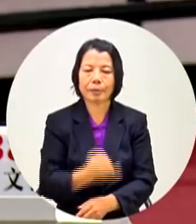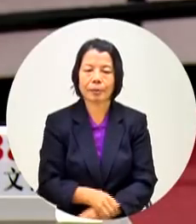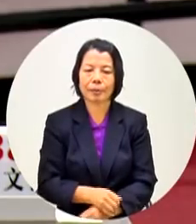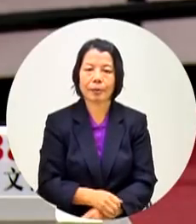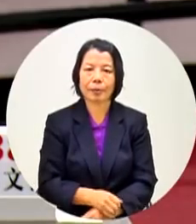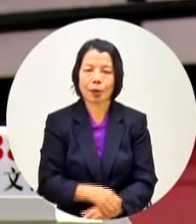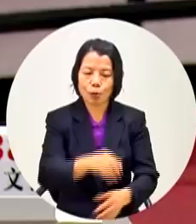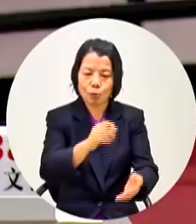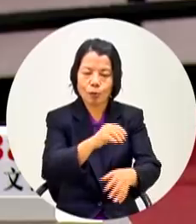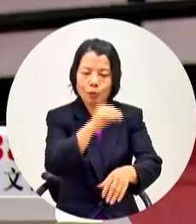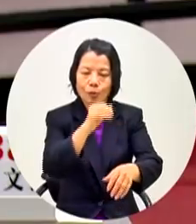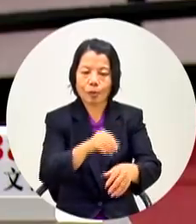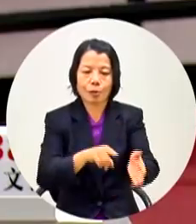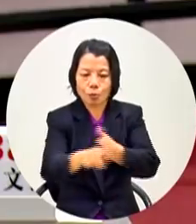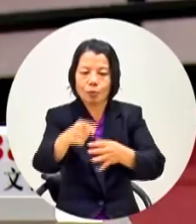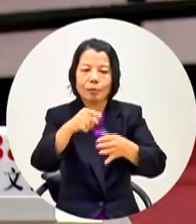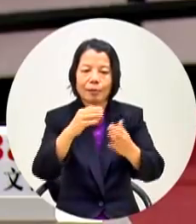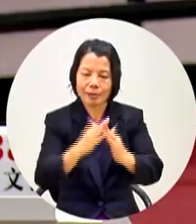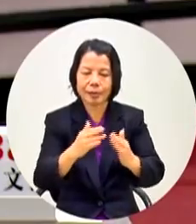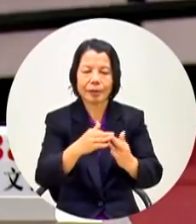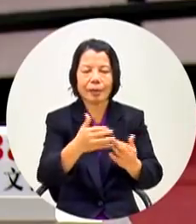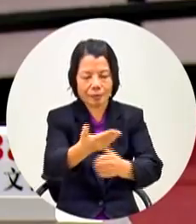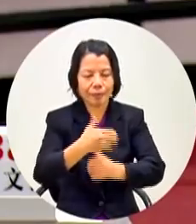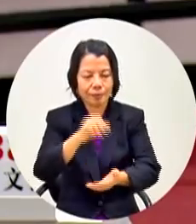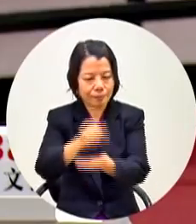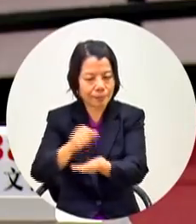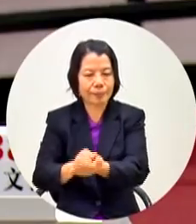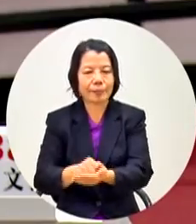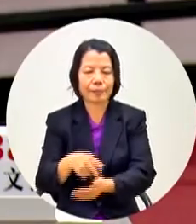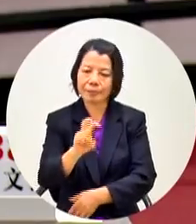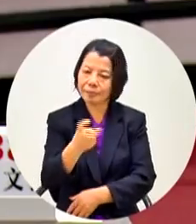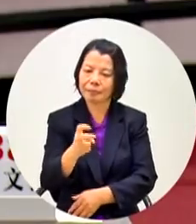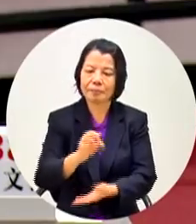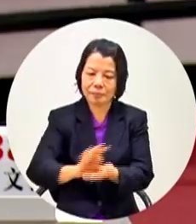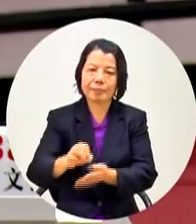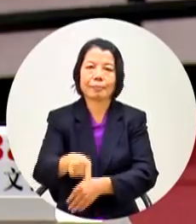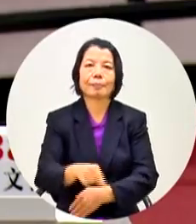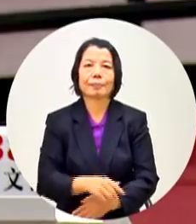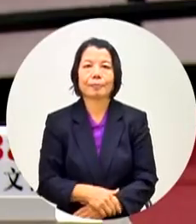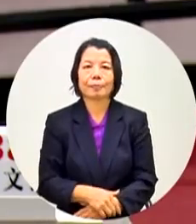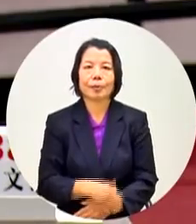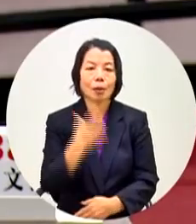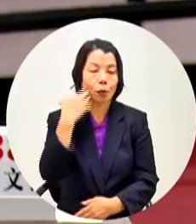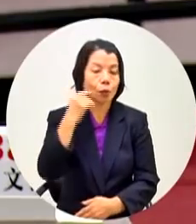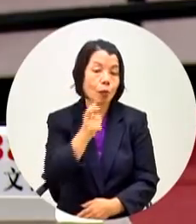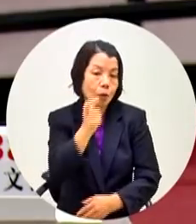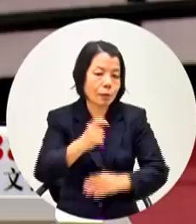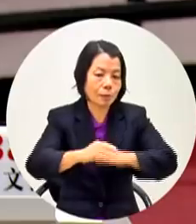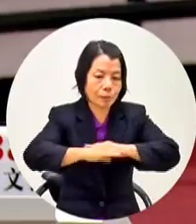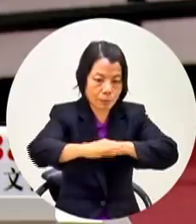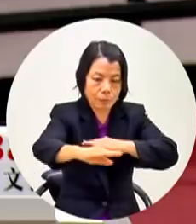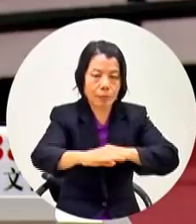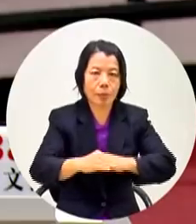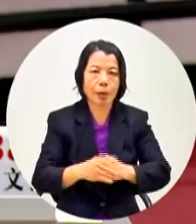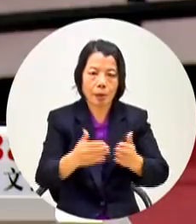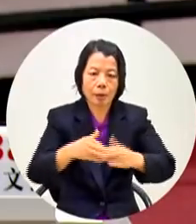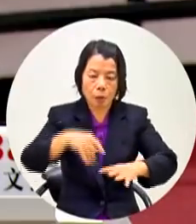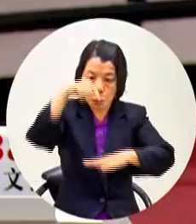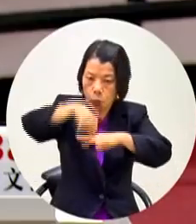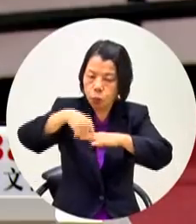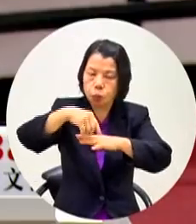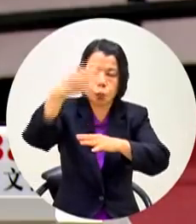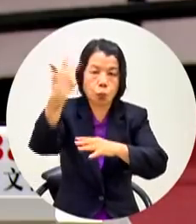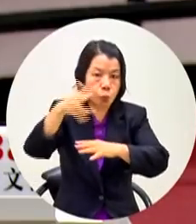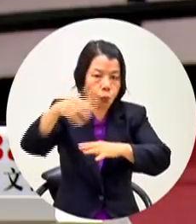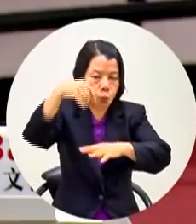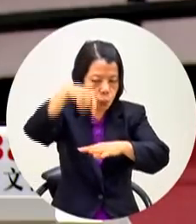那所以说还是一样嘛，还是回到请把那个大若改硬铺面，但是硬铺面要透水砖透水的哈，整个让透水性可以比较